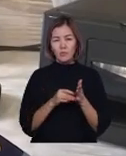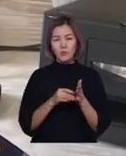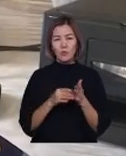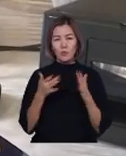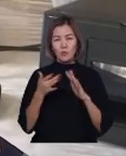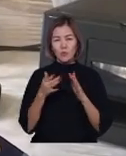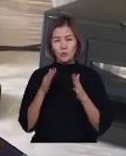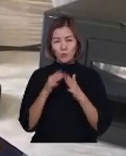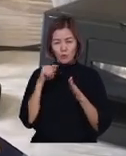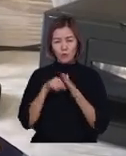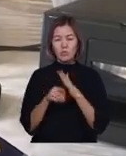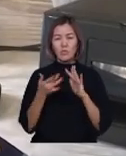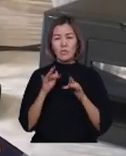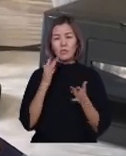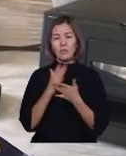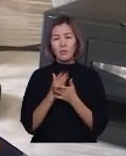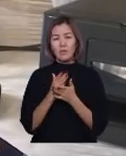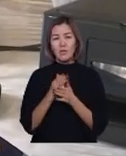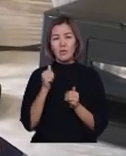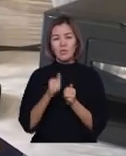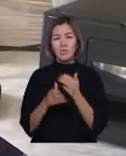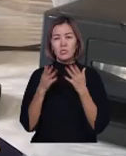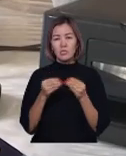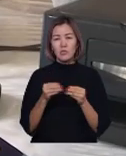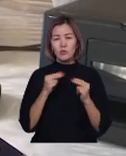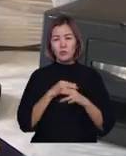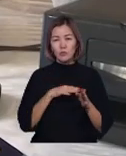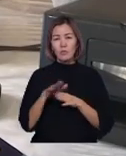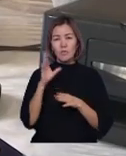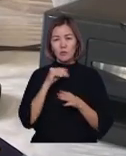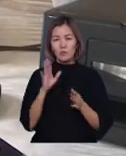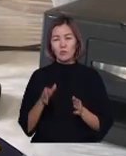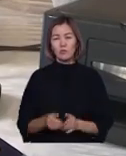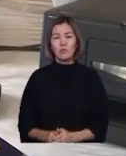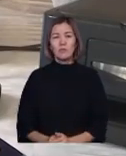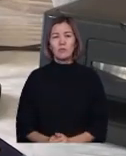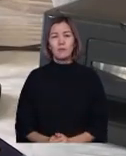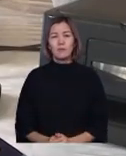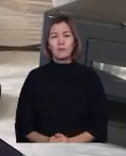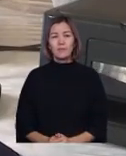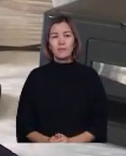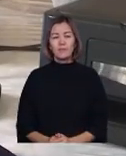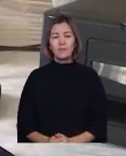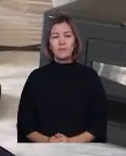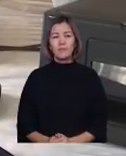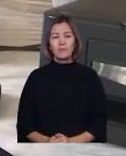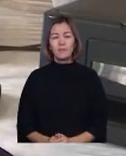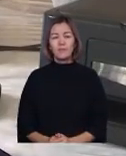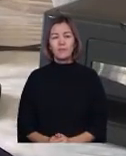бізге интернет желісіне отырып, күнделігімізді уақытылы толтырып, бұжыбы тұжыбымызды қойып, оқушыларды қорытынды бағаларын